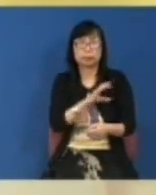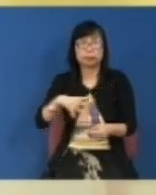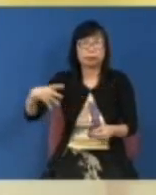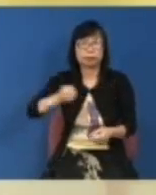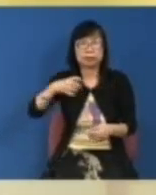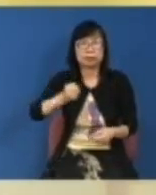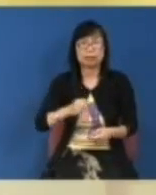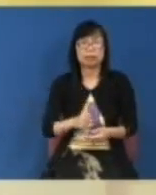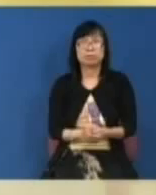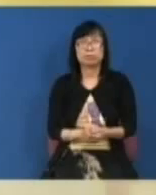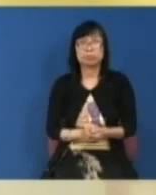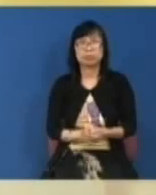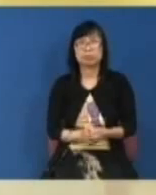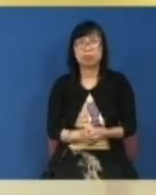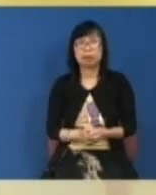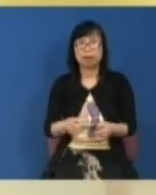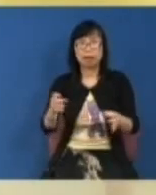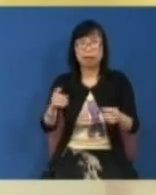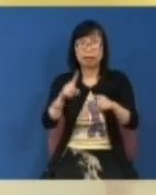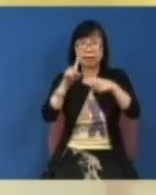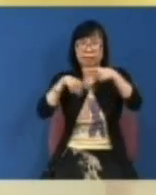是不是大學合約化，